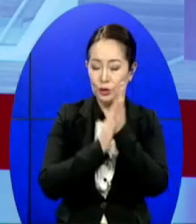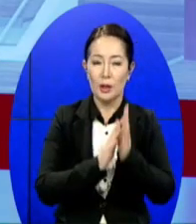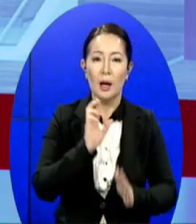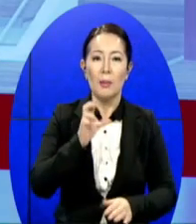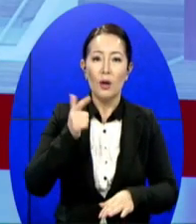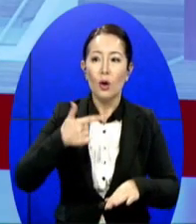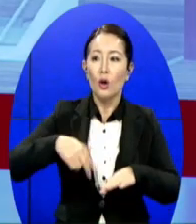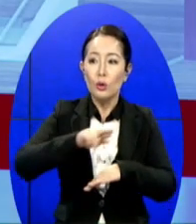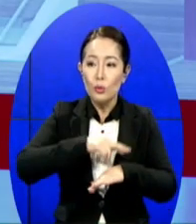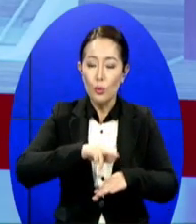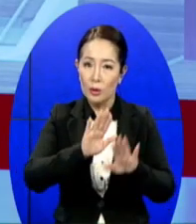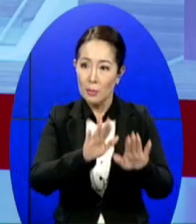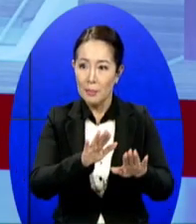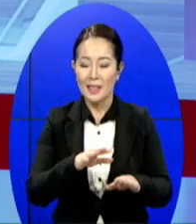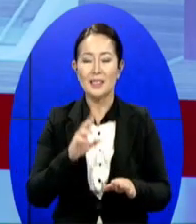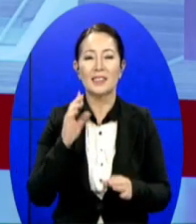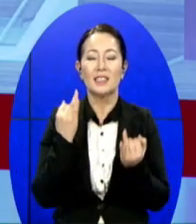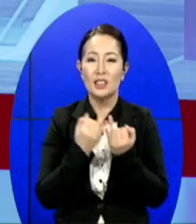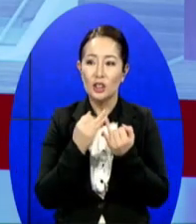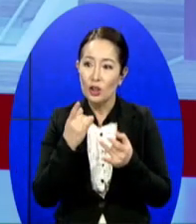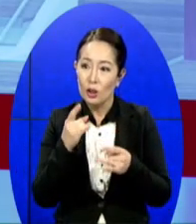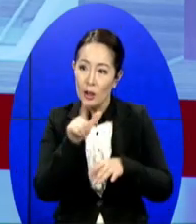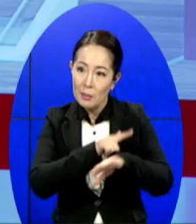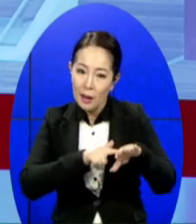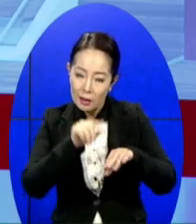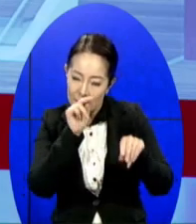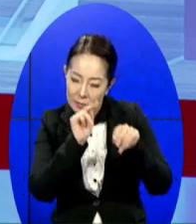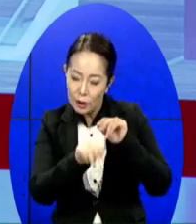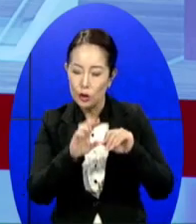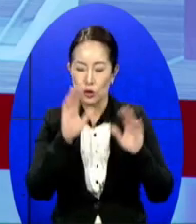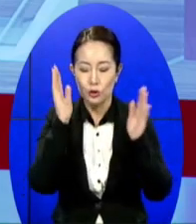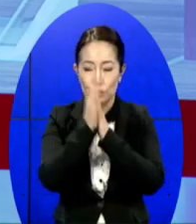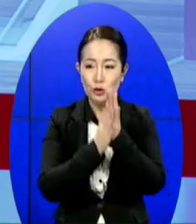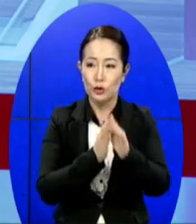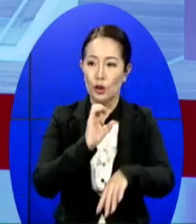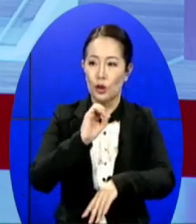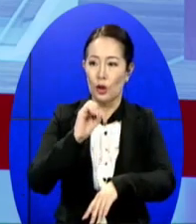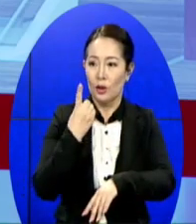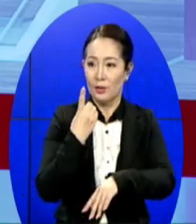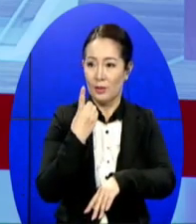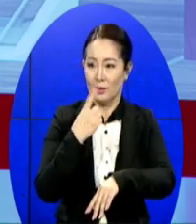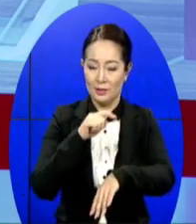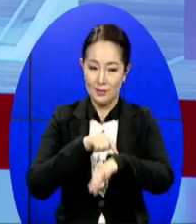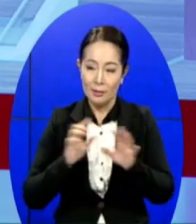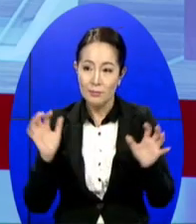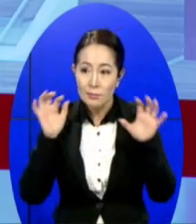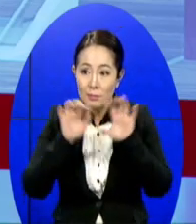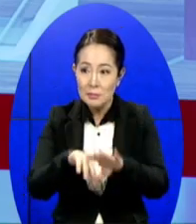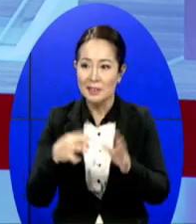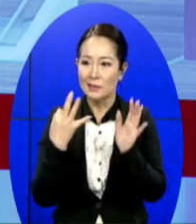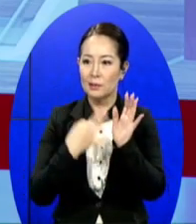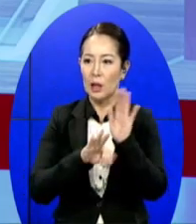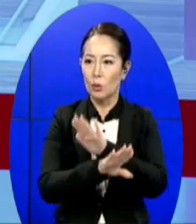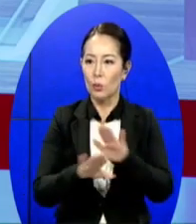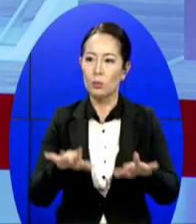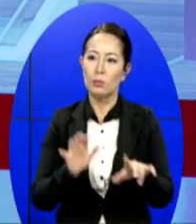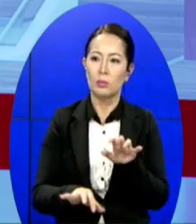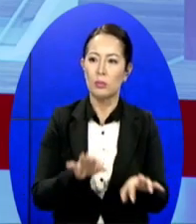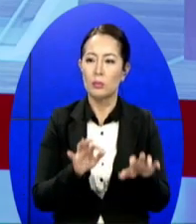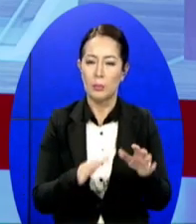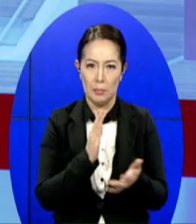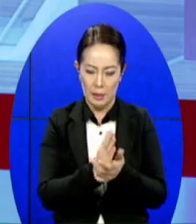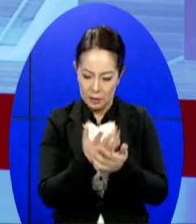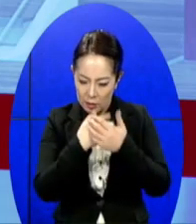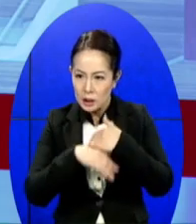дүүргийн нутаг дэвсгэрт байрлах цахим тоглоомын газарт шөнийн тэг нэг цагт 80 гаруй хүүхэд үйлчлүүлж байлаа. Тэдний зарим нь насанд